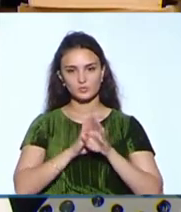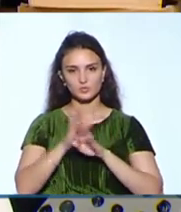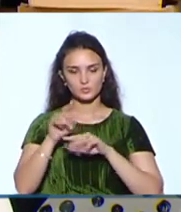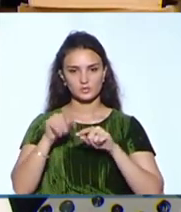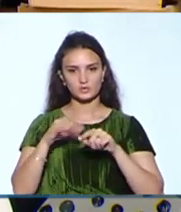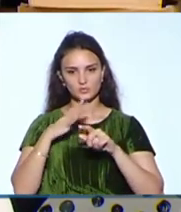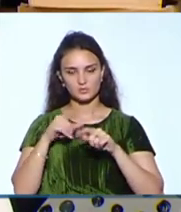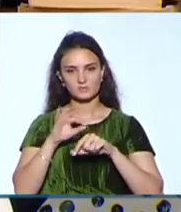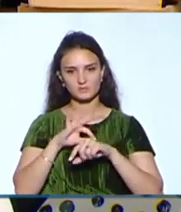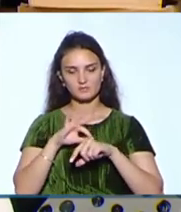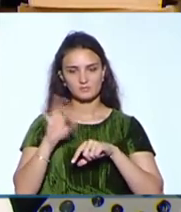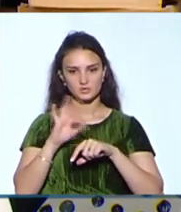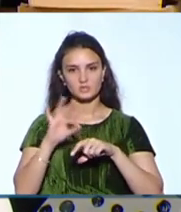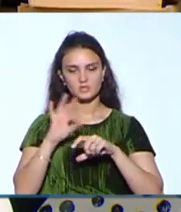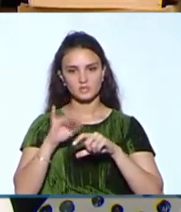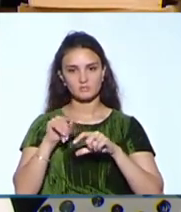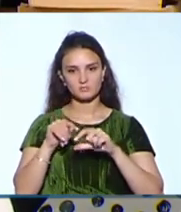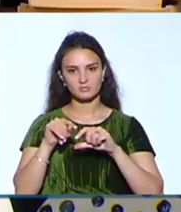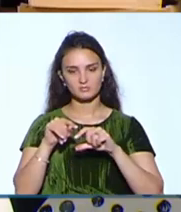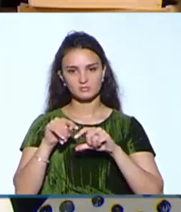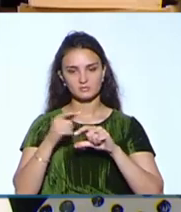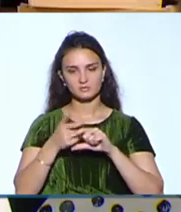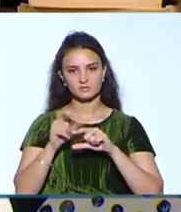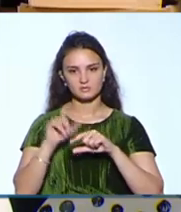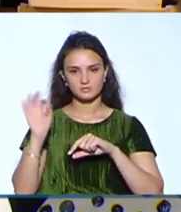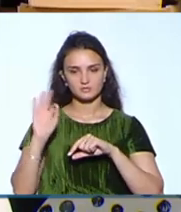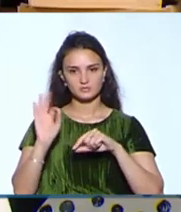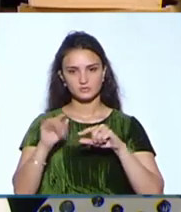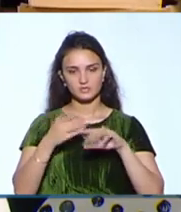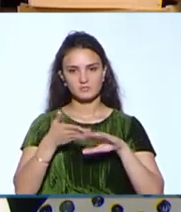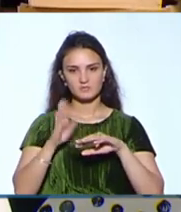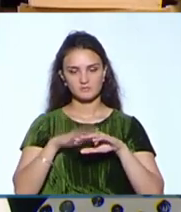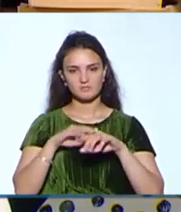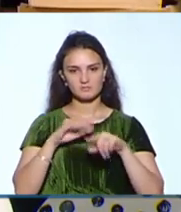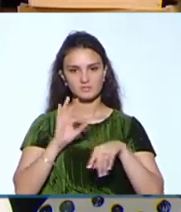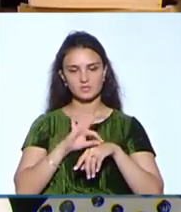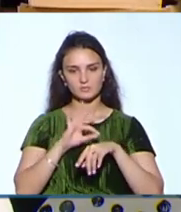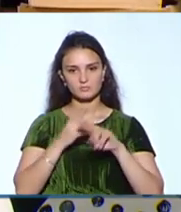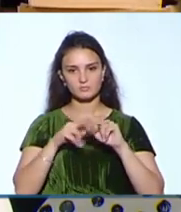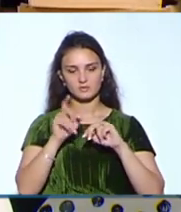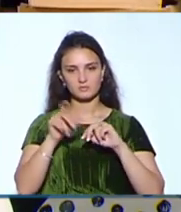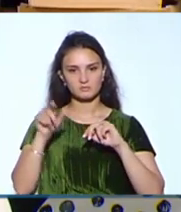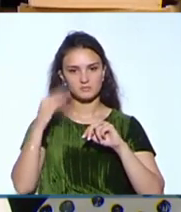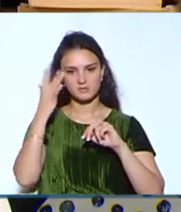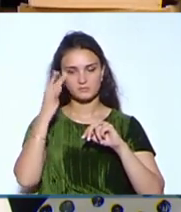ჩადგე ამ დაავადების შესახებ საქმის კურსში, ძალიან ხშირად ამწვავებს ხოლმე დიაგნოზებს, იმიტომ რომ ადამიანები წარმოიდგენენ, რომ ეს